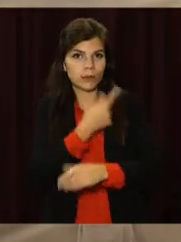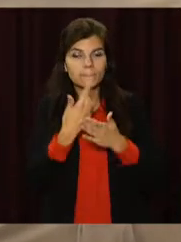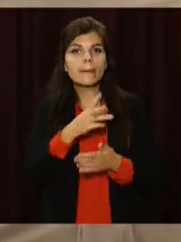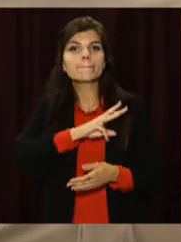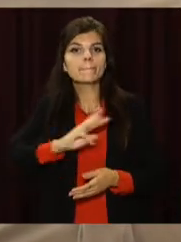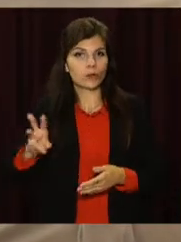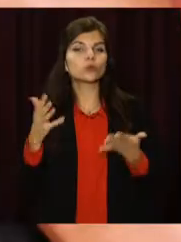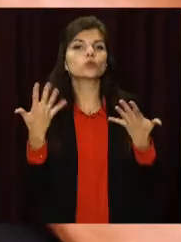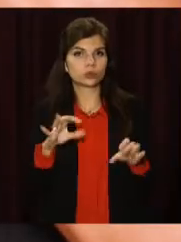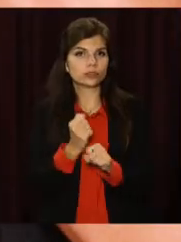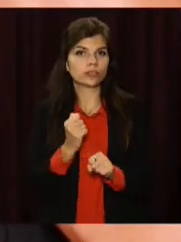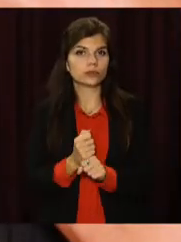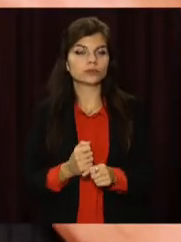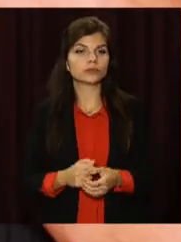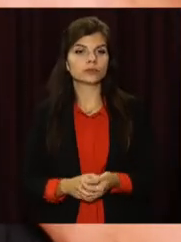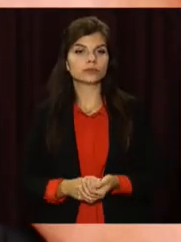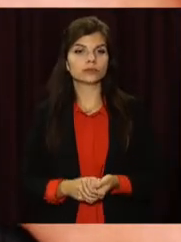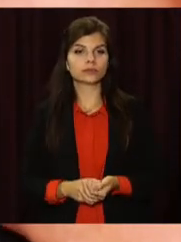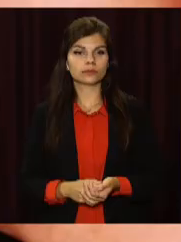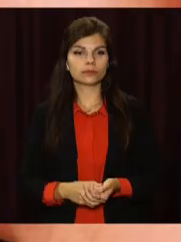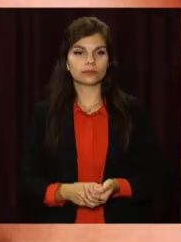мільйон щеплень.